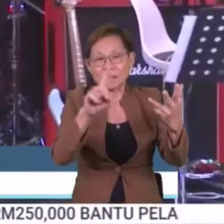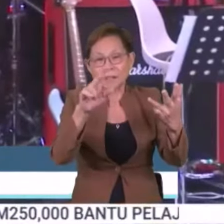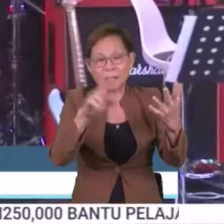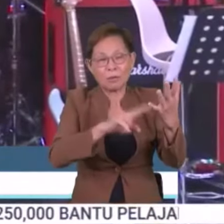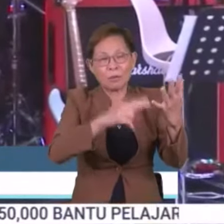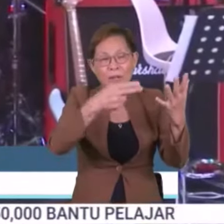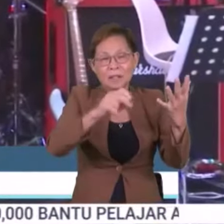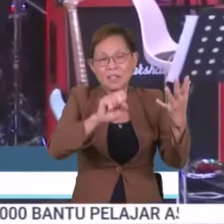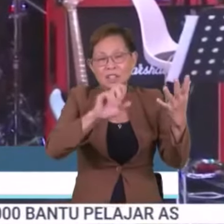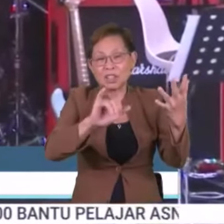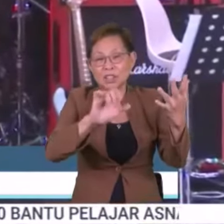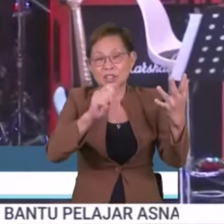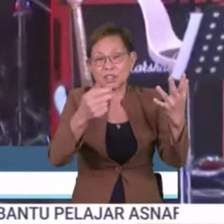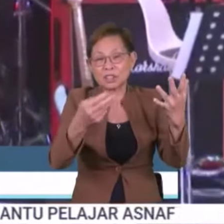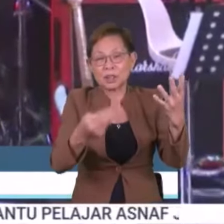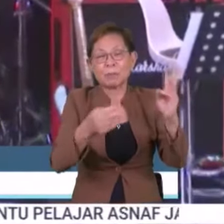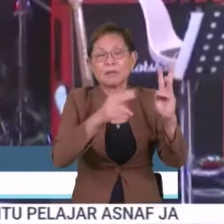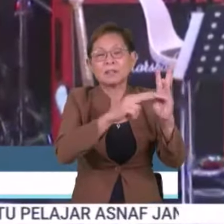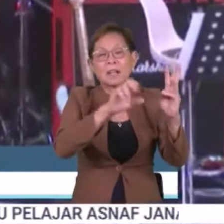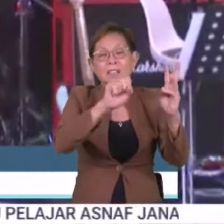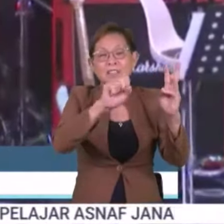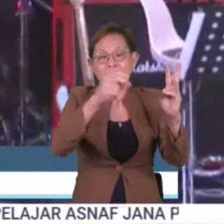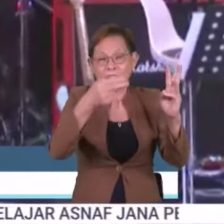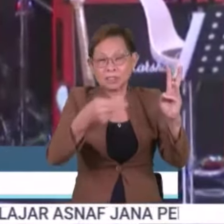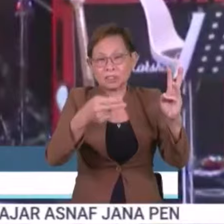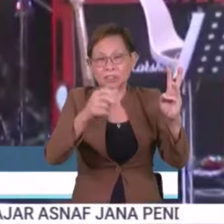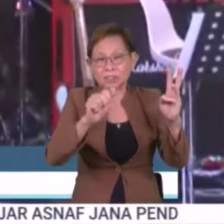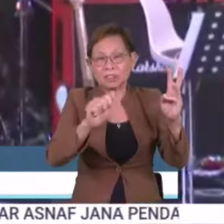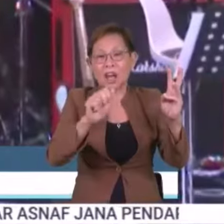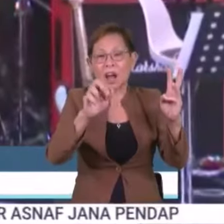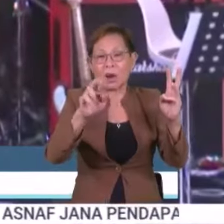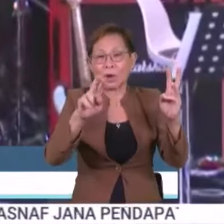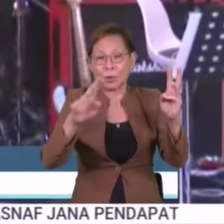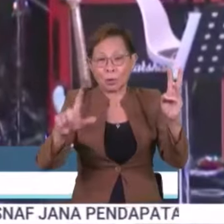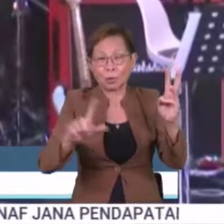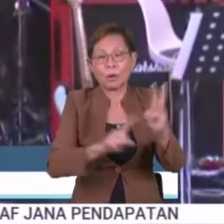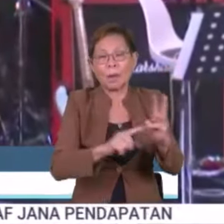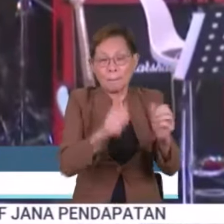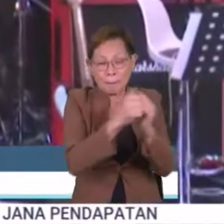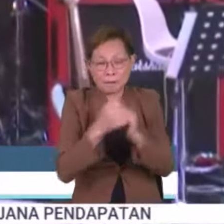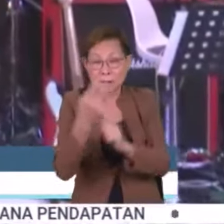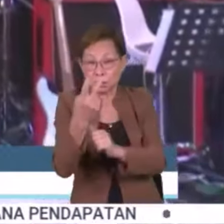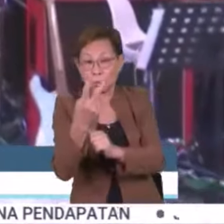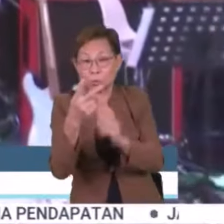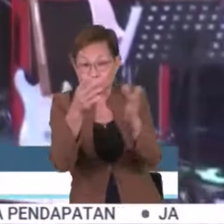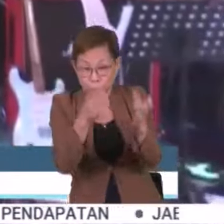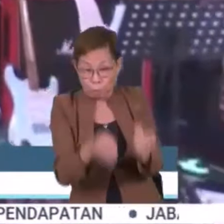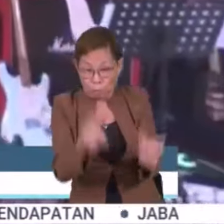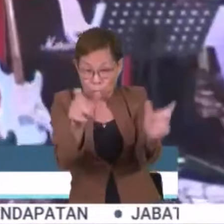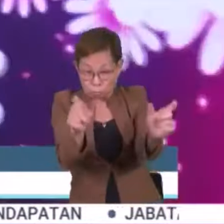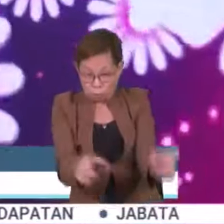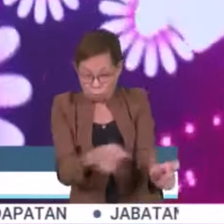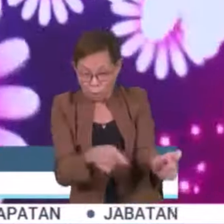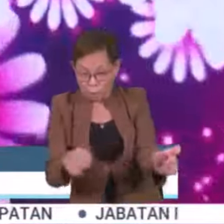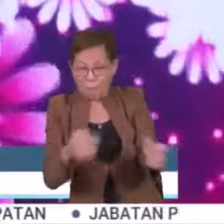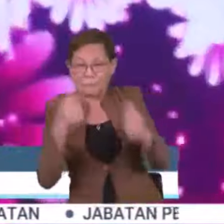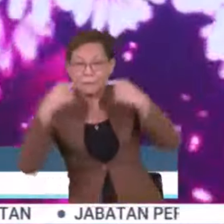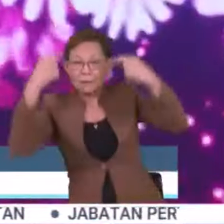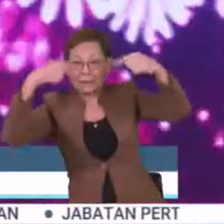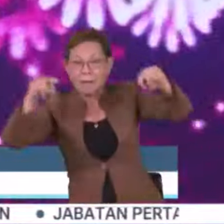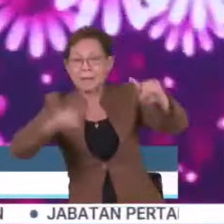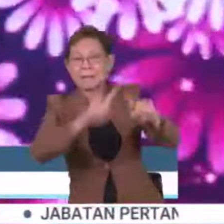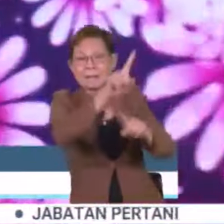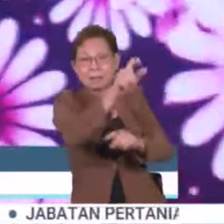Abdul Rahim dan Shahrul Ikmal dan bersama saya dua Sitara yang berjaya itu salah